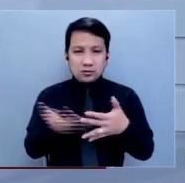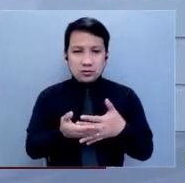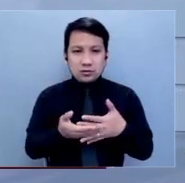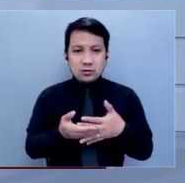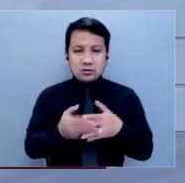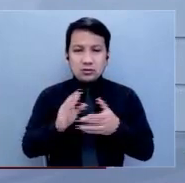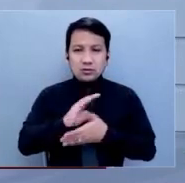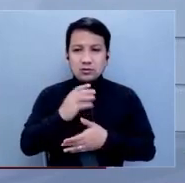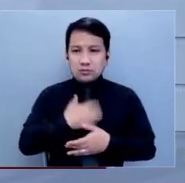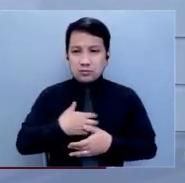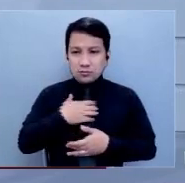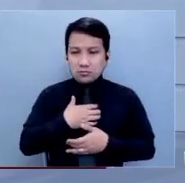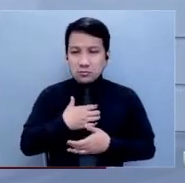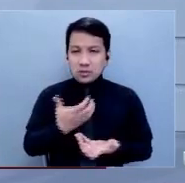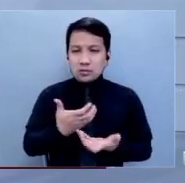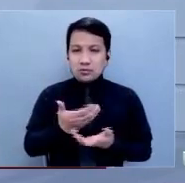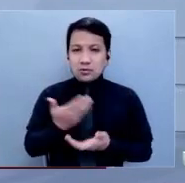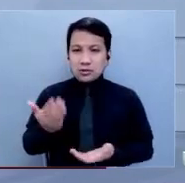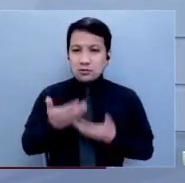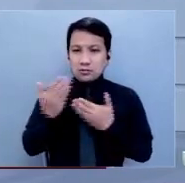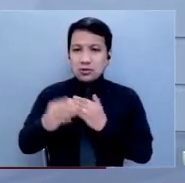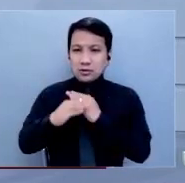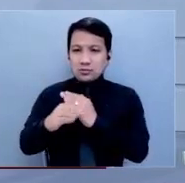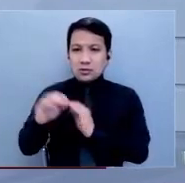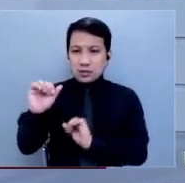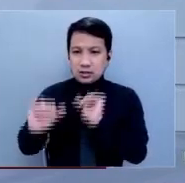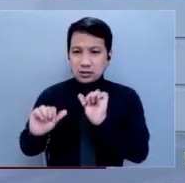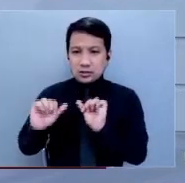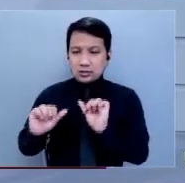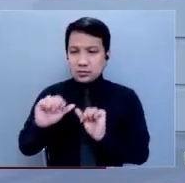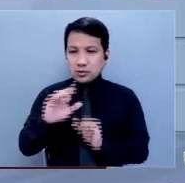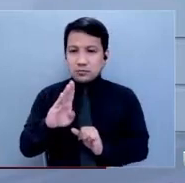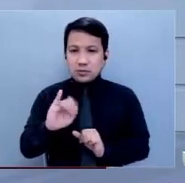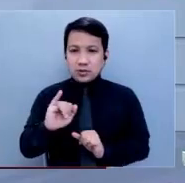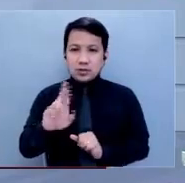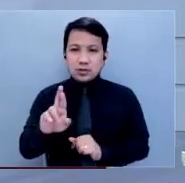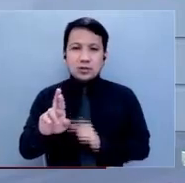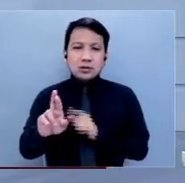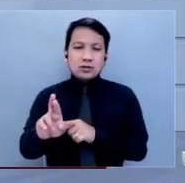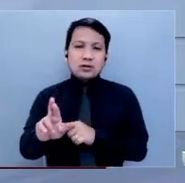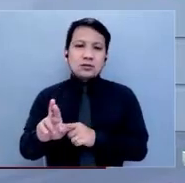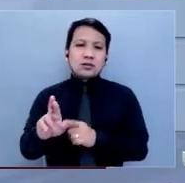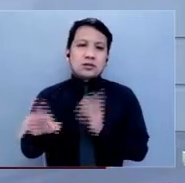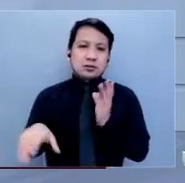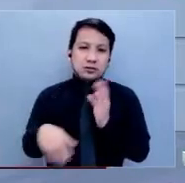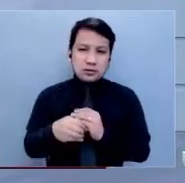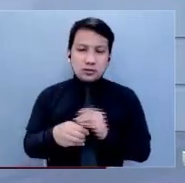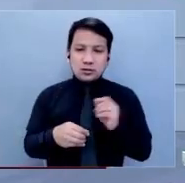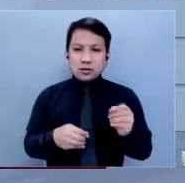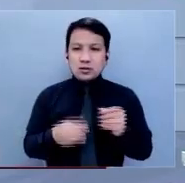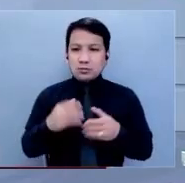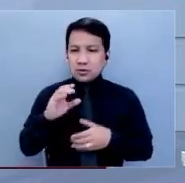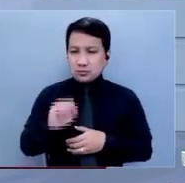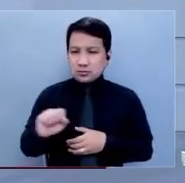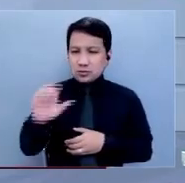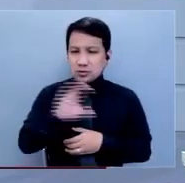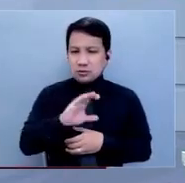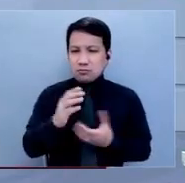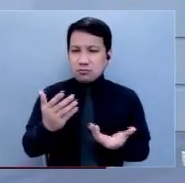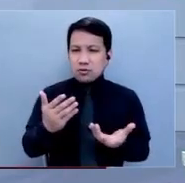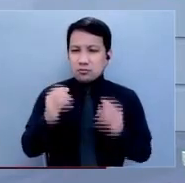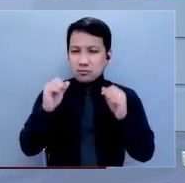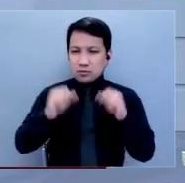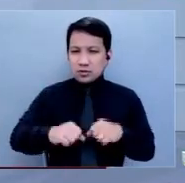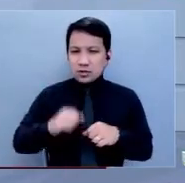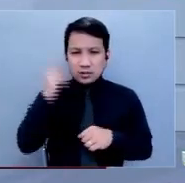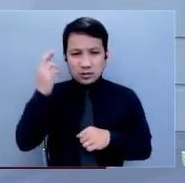o petisyon para harangan yung assessment ng BIR. Dagdag pa ng Korte Suprema, walang pwedeng irason